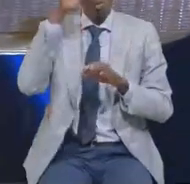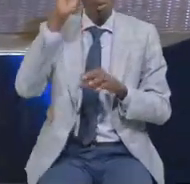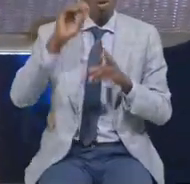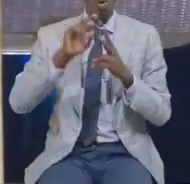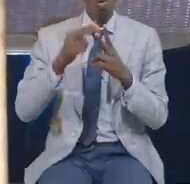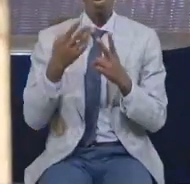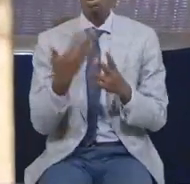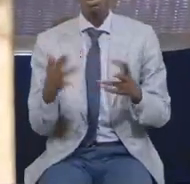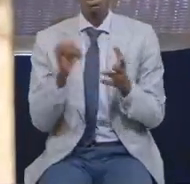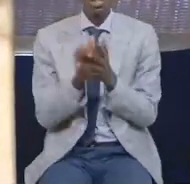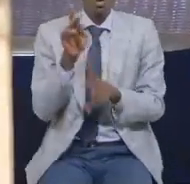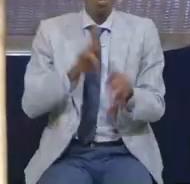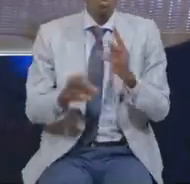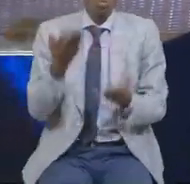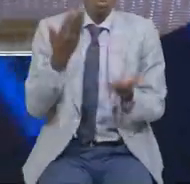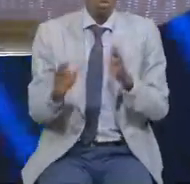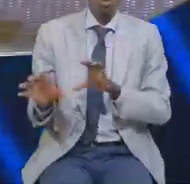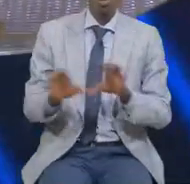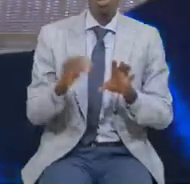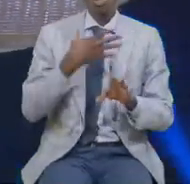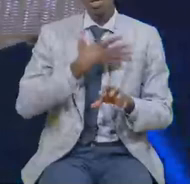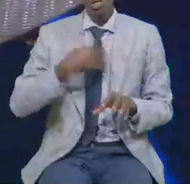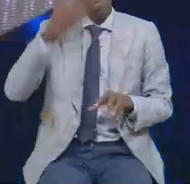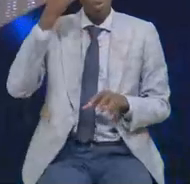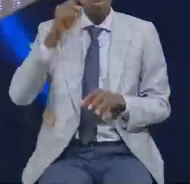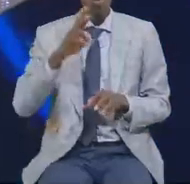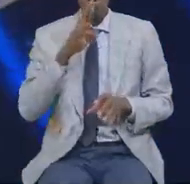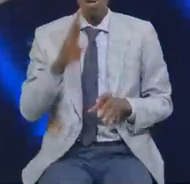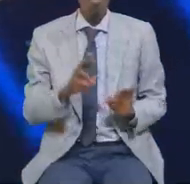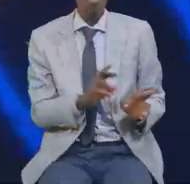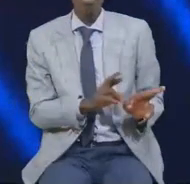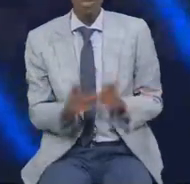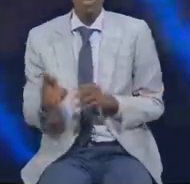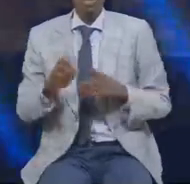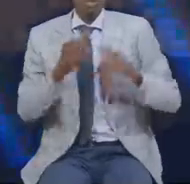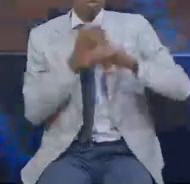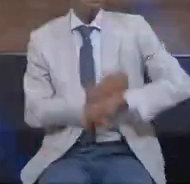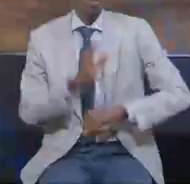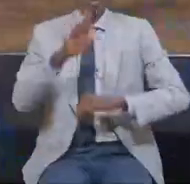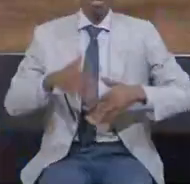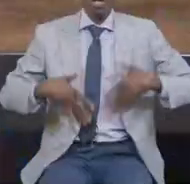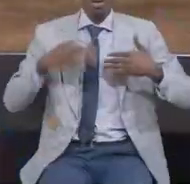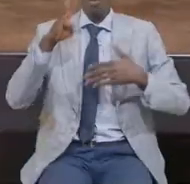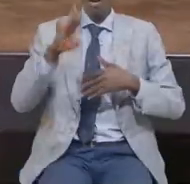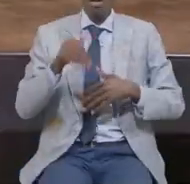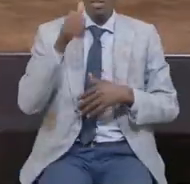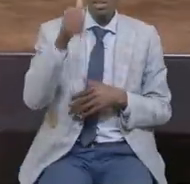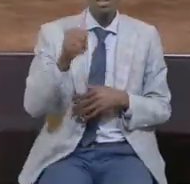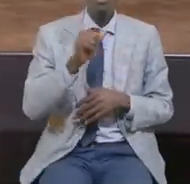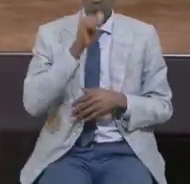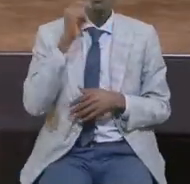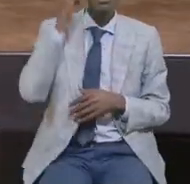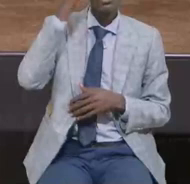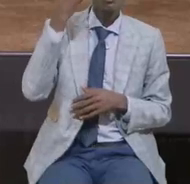et à ce que les gens feront. Bon, parce que tu veux te protéger et sans penser à Dieu